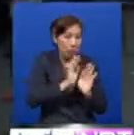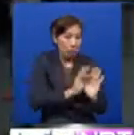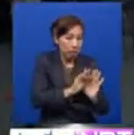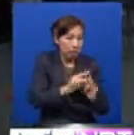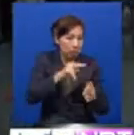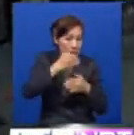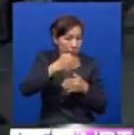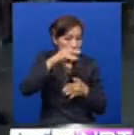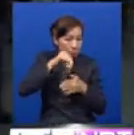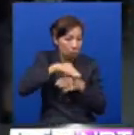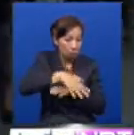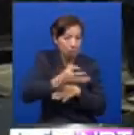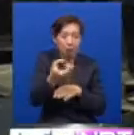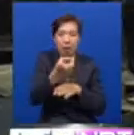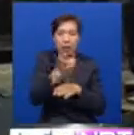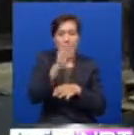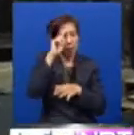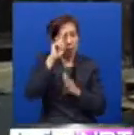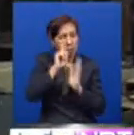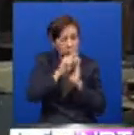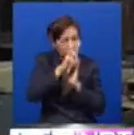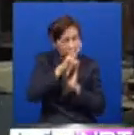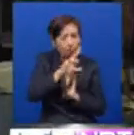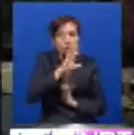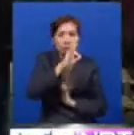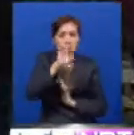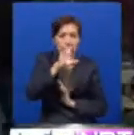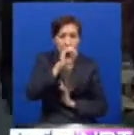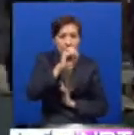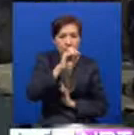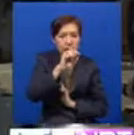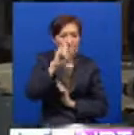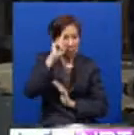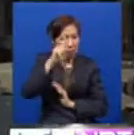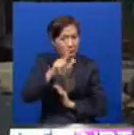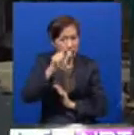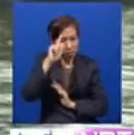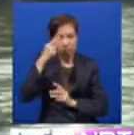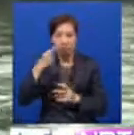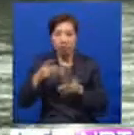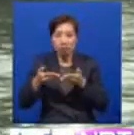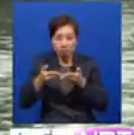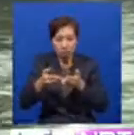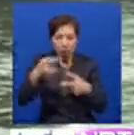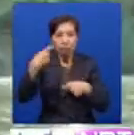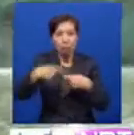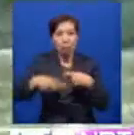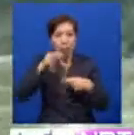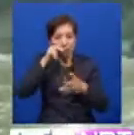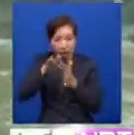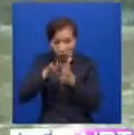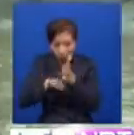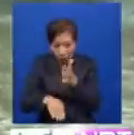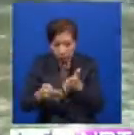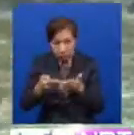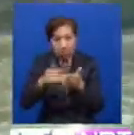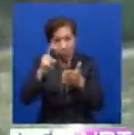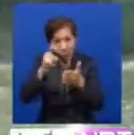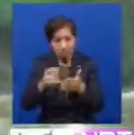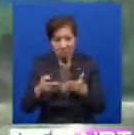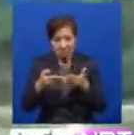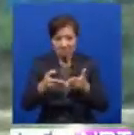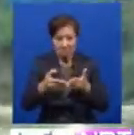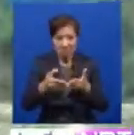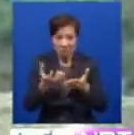เพียง 750ล้านลบ.ม.ต่อวินาทีทำให้การเดินเรือเป็นไปด้วยความลำบากโดยเฉพาะเรือขนส่งสินค้าขนาดใหญ่